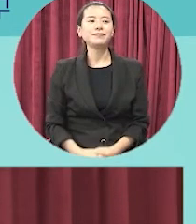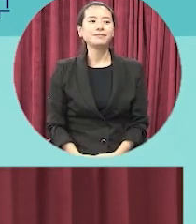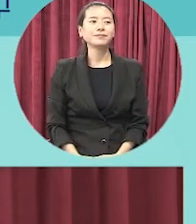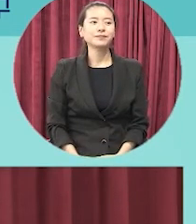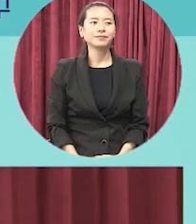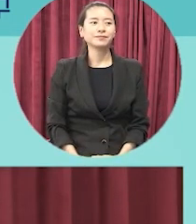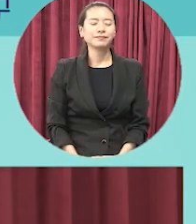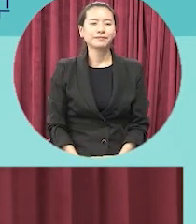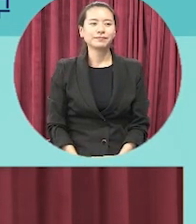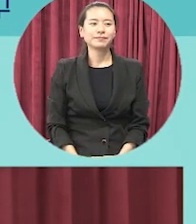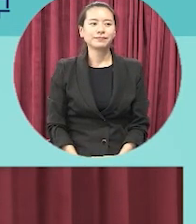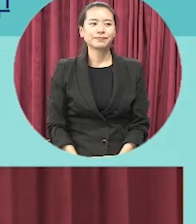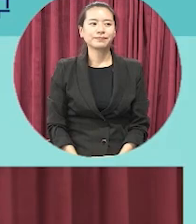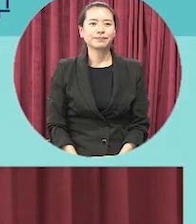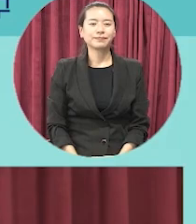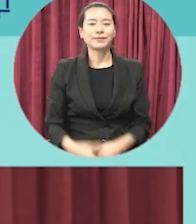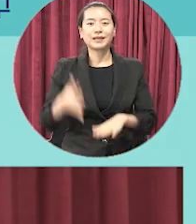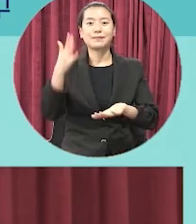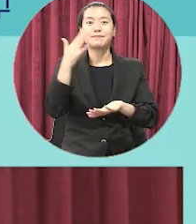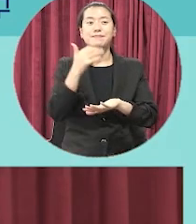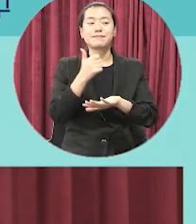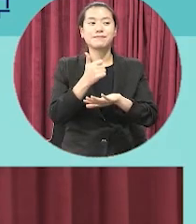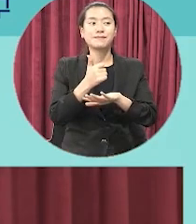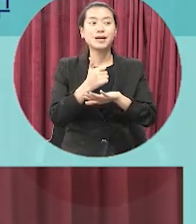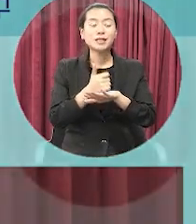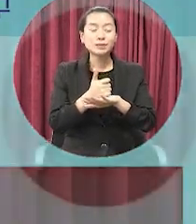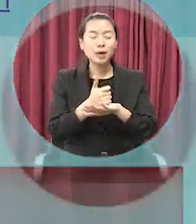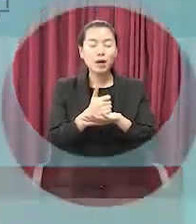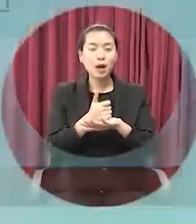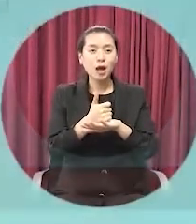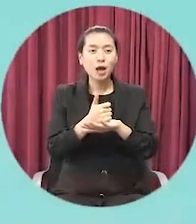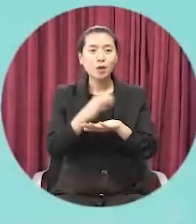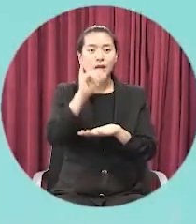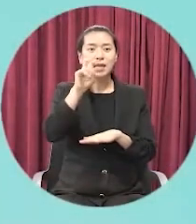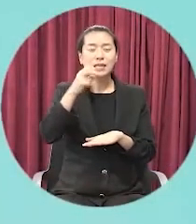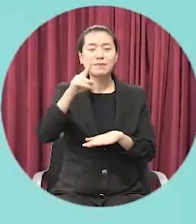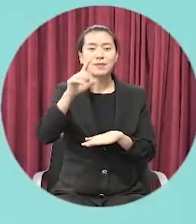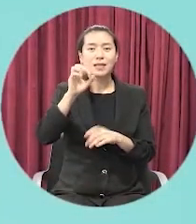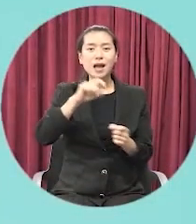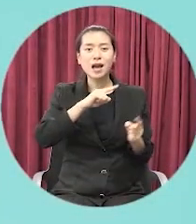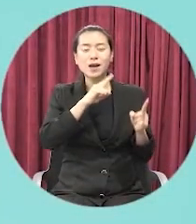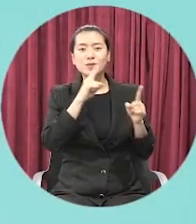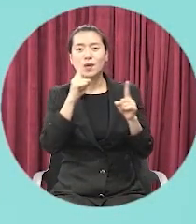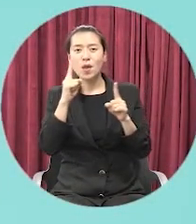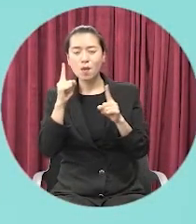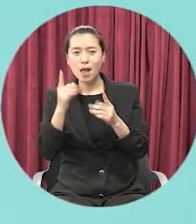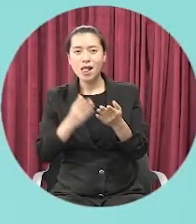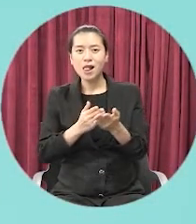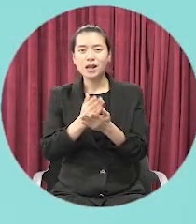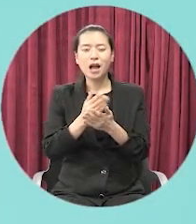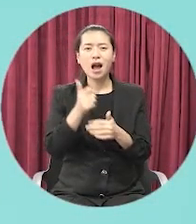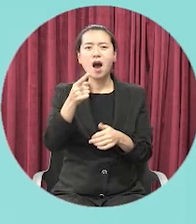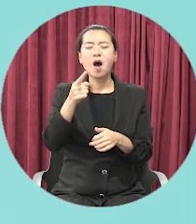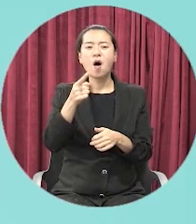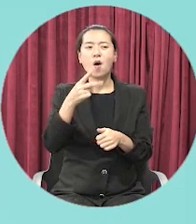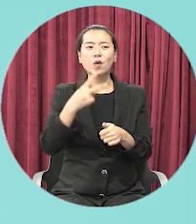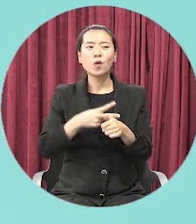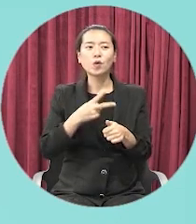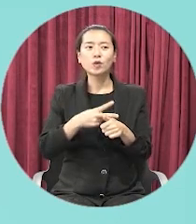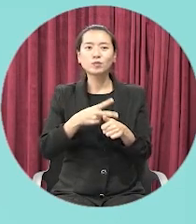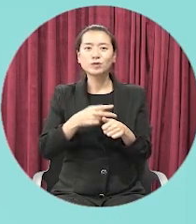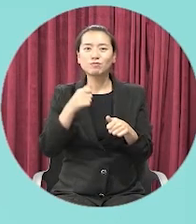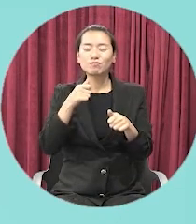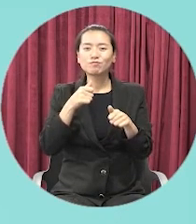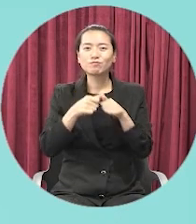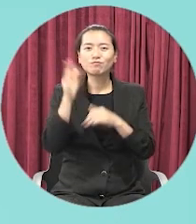쪽 임상 연락이 하면 데임 3 제알 역 국가의 어순이 반장님이 간단하게 모코 매트를 하실 게